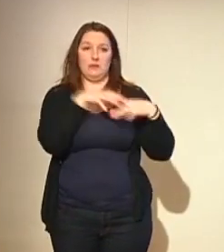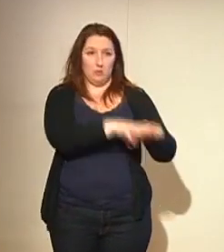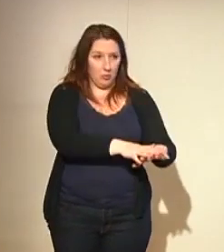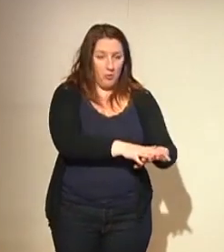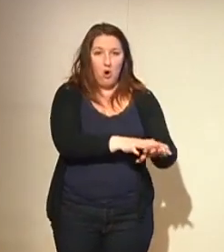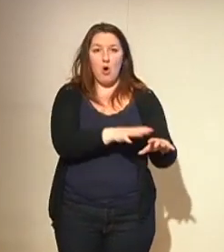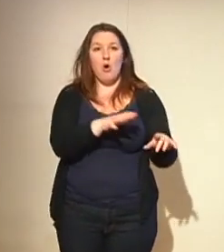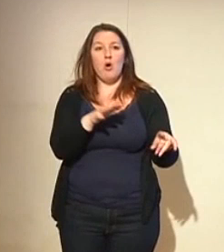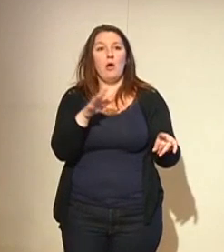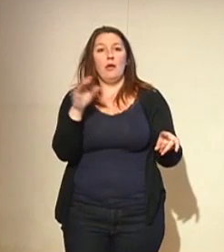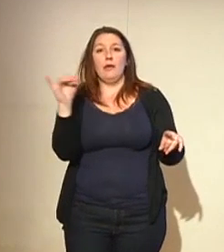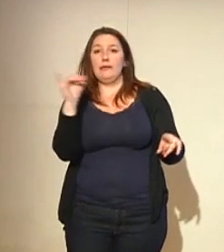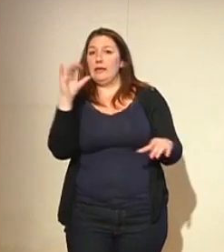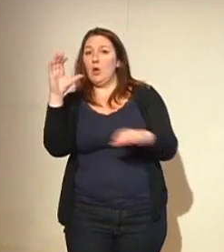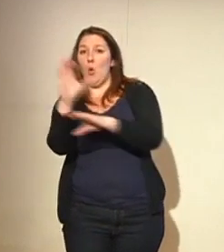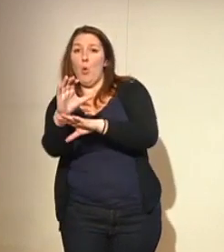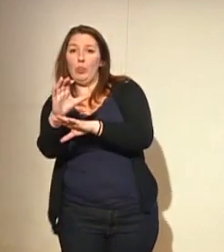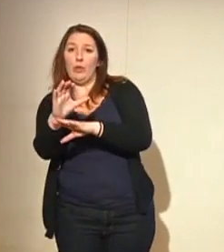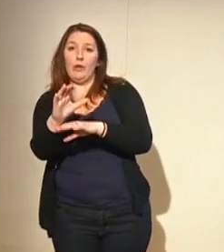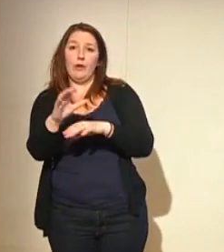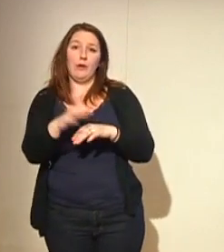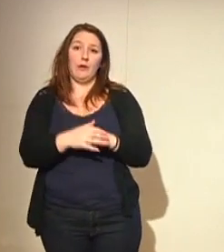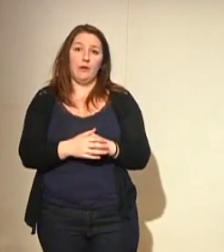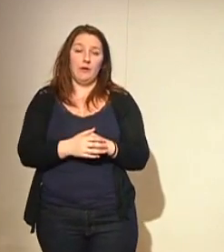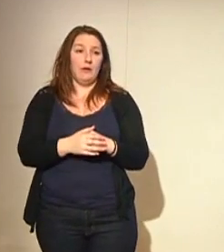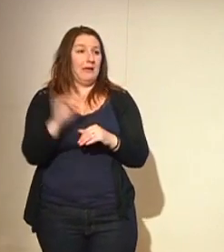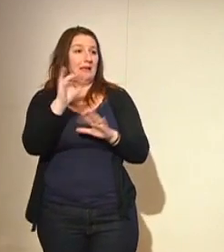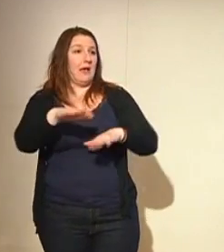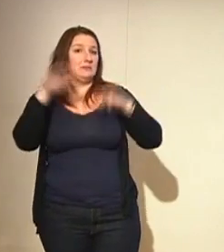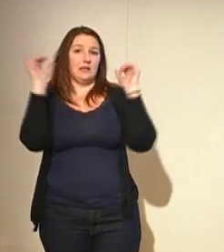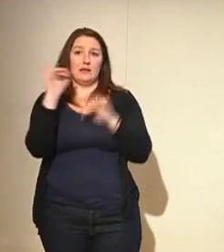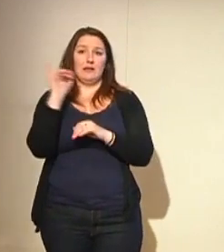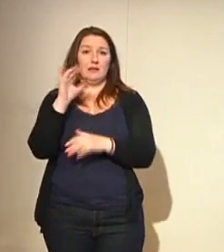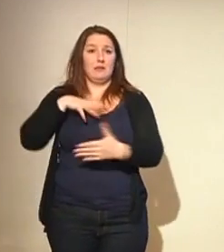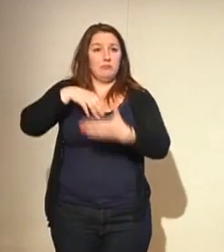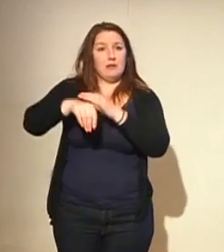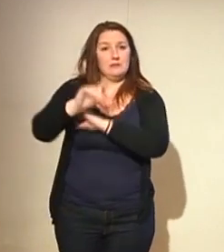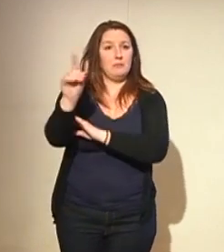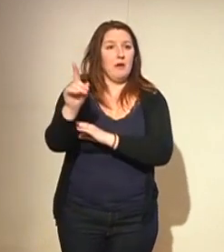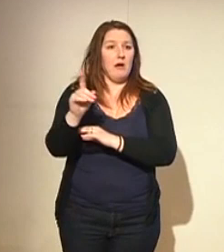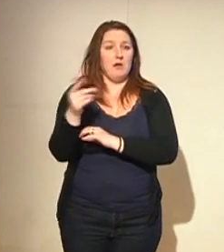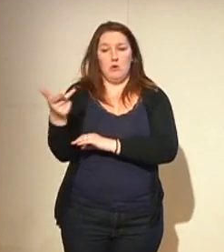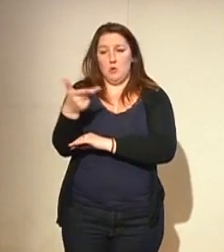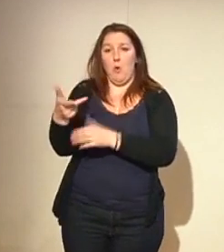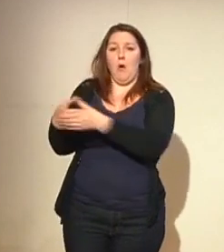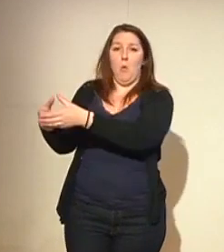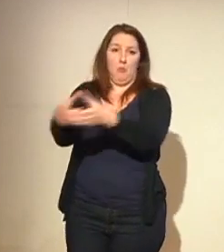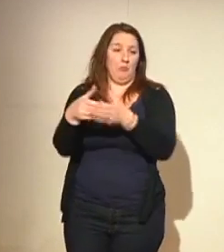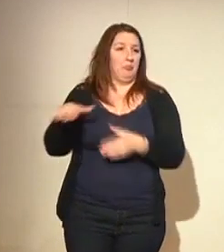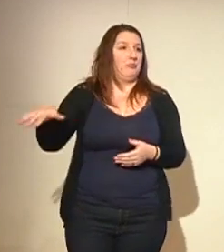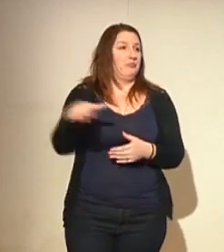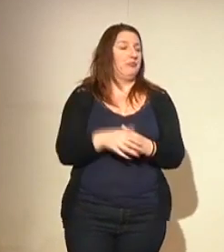rassemblement qui est contre qui s'abstient qui ne prend pas part au vote les trois autres